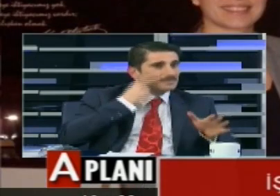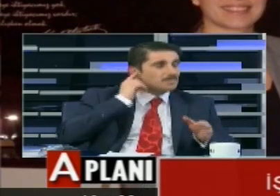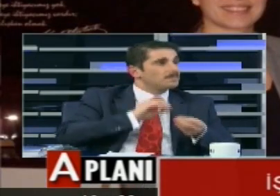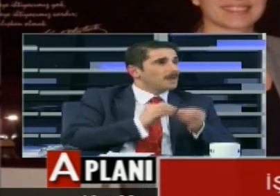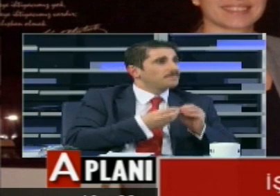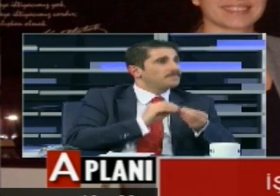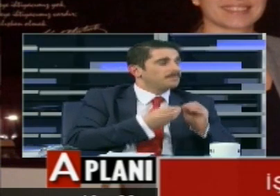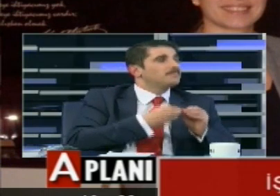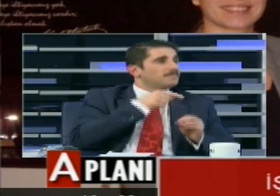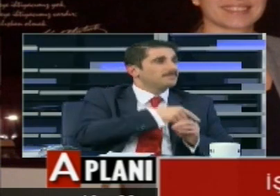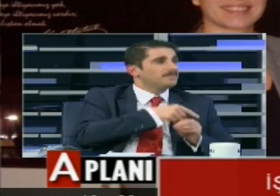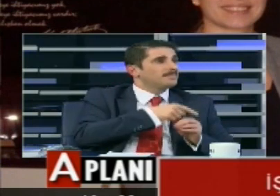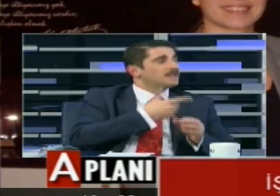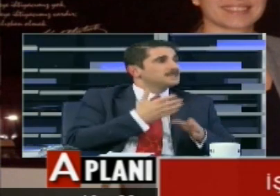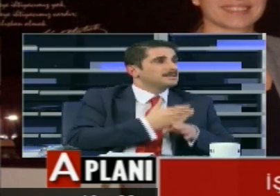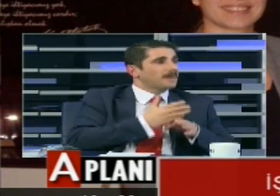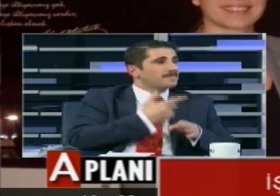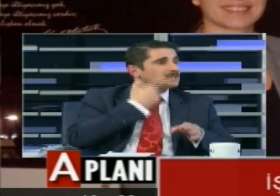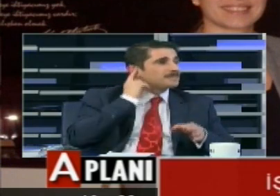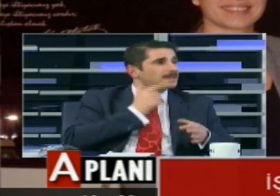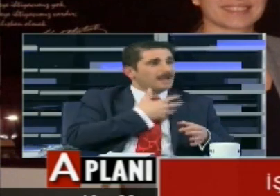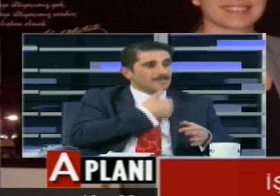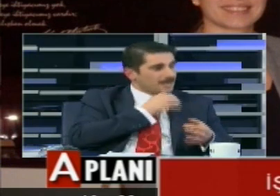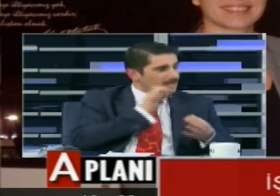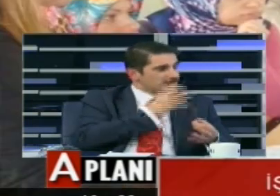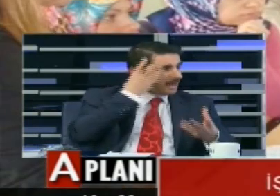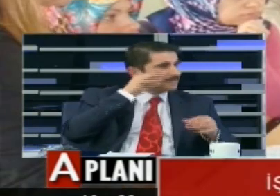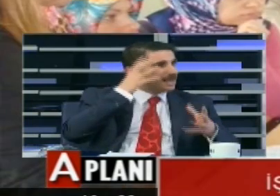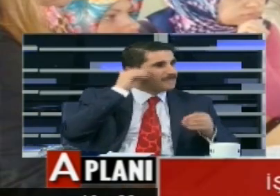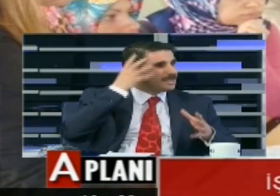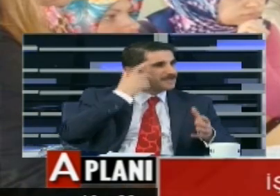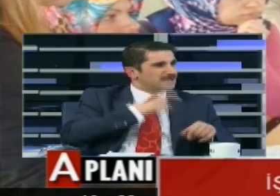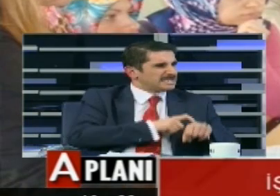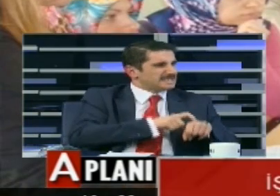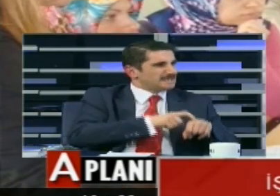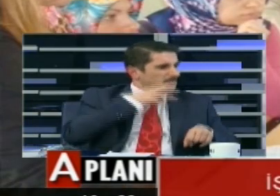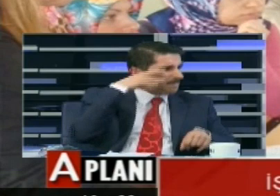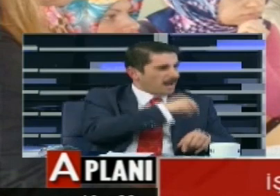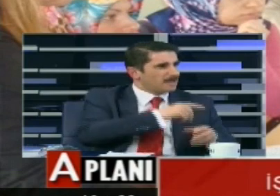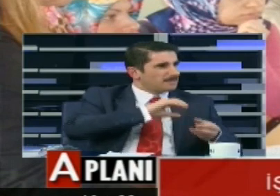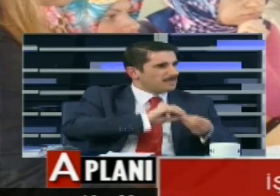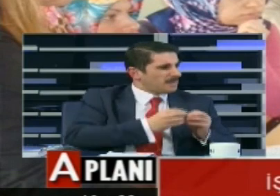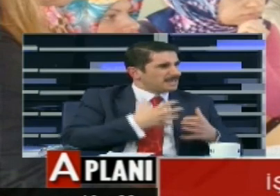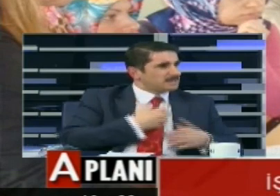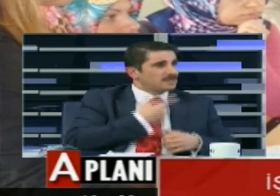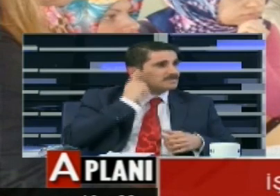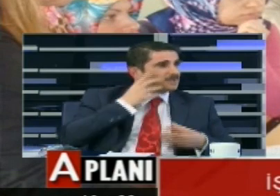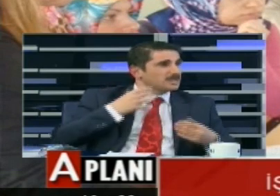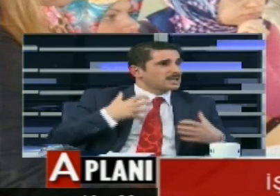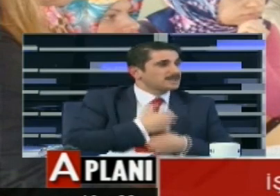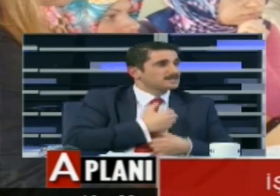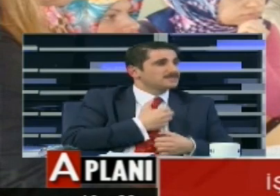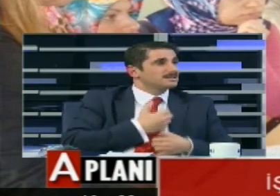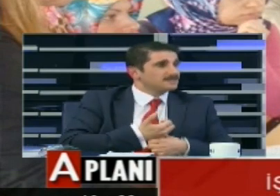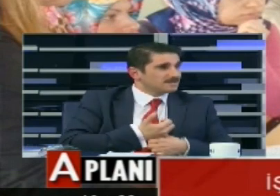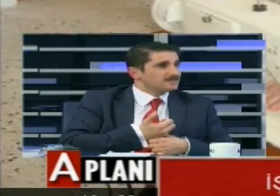eksiklikleri gerçekten paylaşmaları, bir istişare halinde bir hasbihalde bulunarak işitme engelli toplumlarıyla bunları